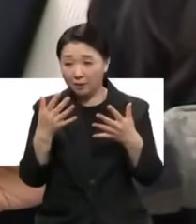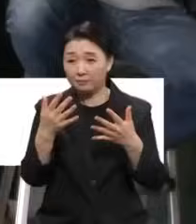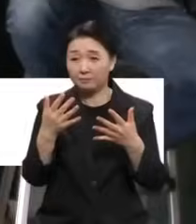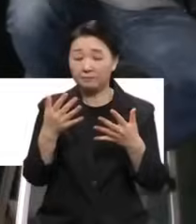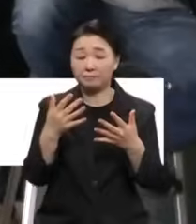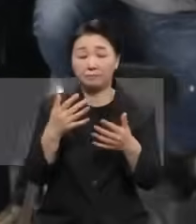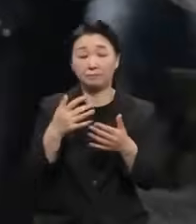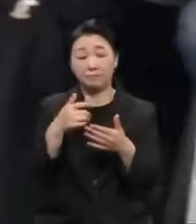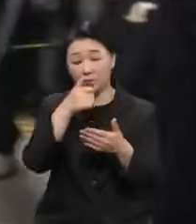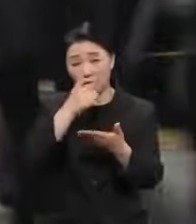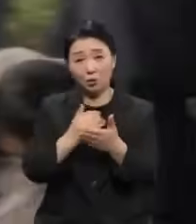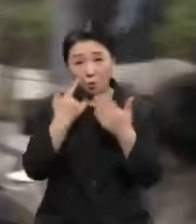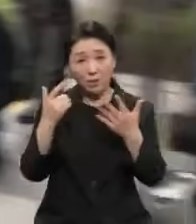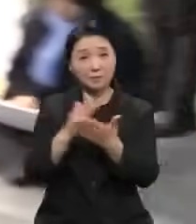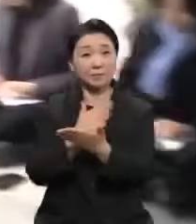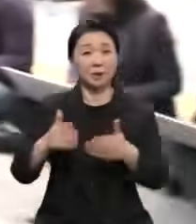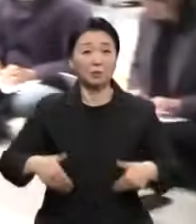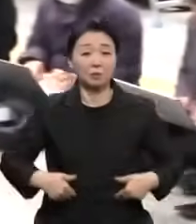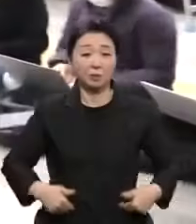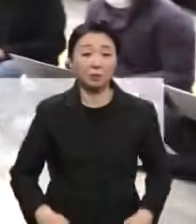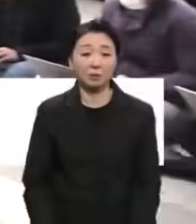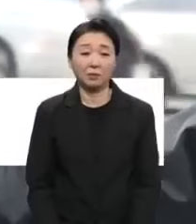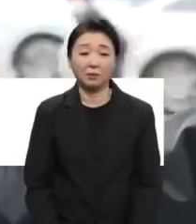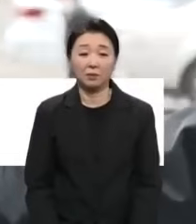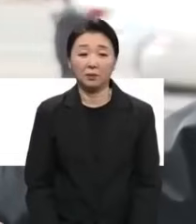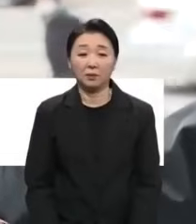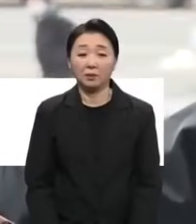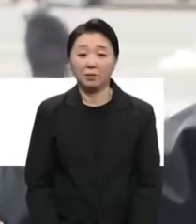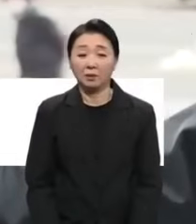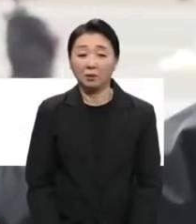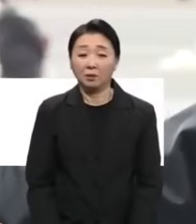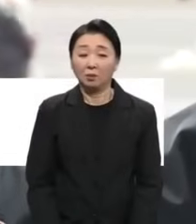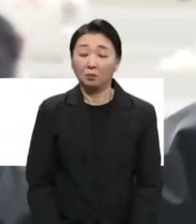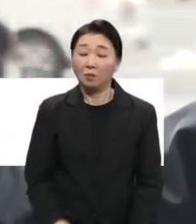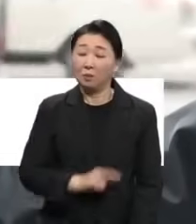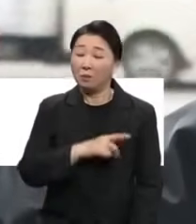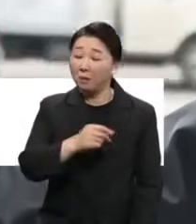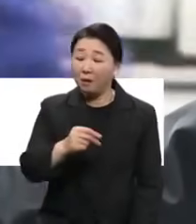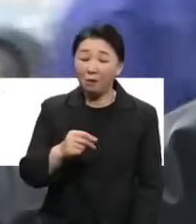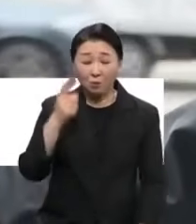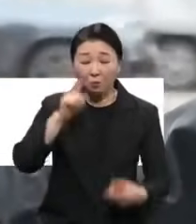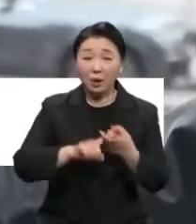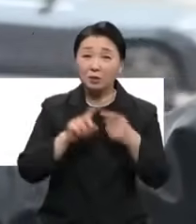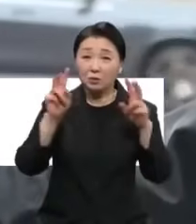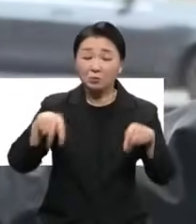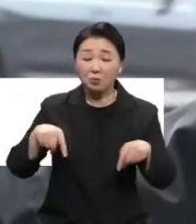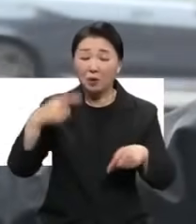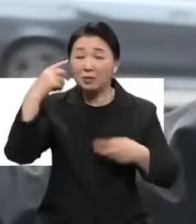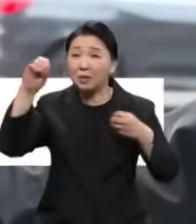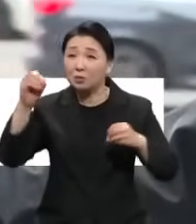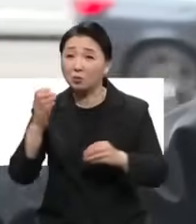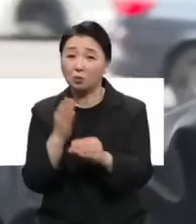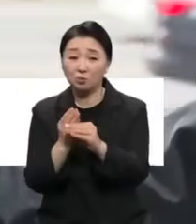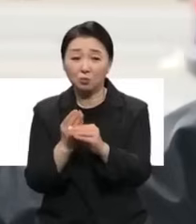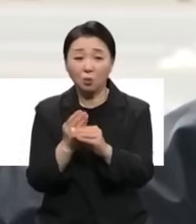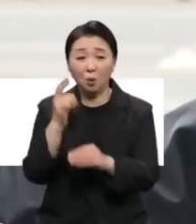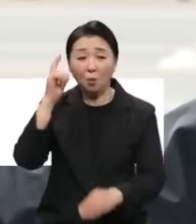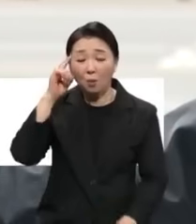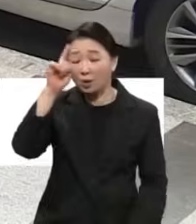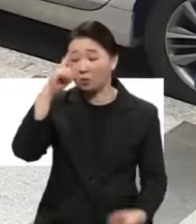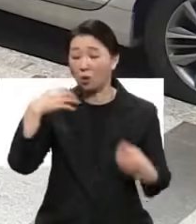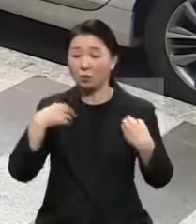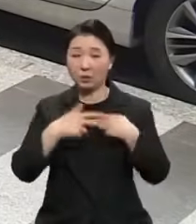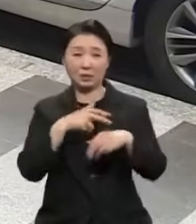돼야 된다. 정권들은 관심이 없어합니다. 국민들에게는 대화 안 되는 쇼를 제스처로 취하고 있지만 뒤로는 계속해서 의사들을 압박하고